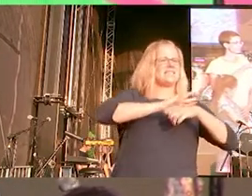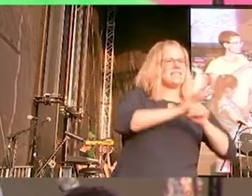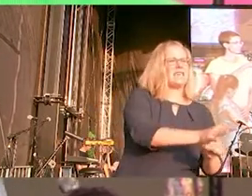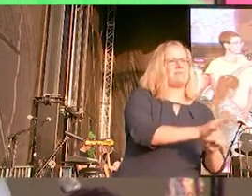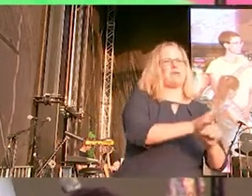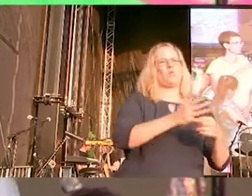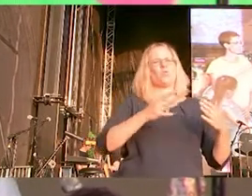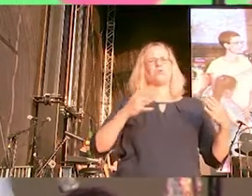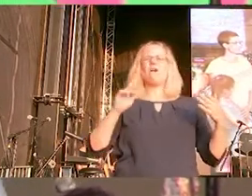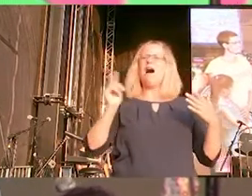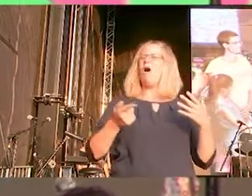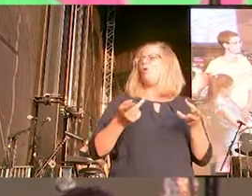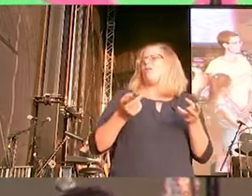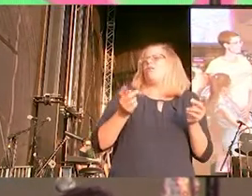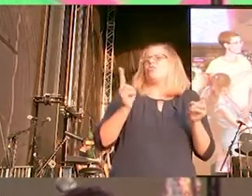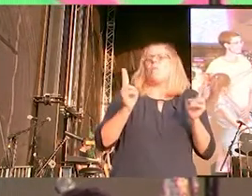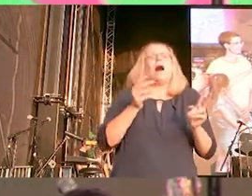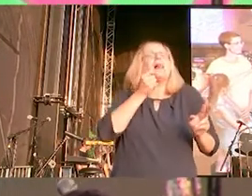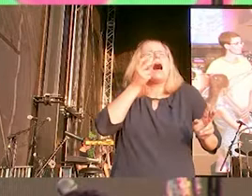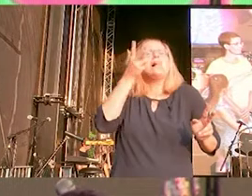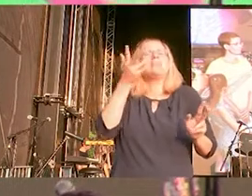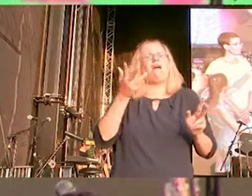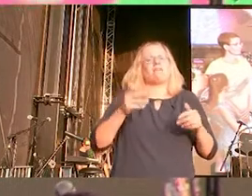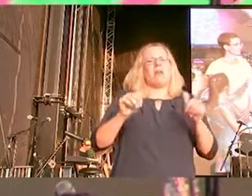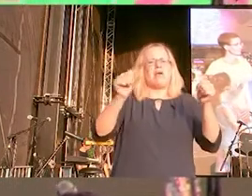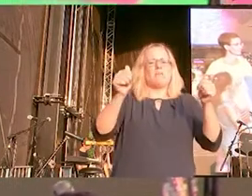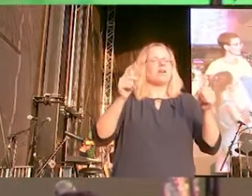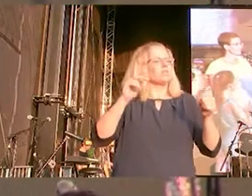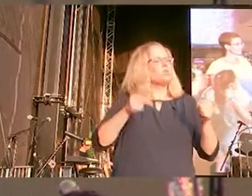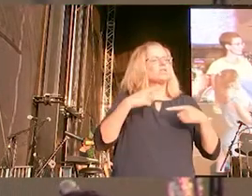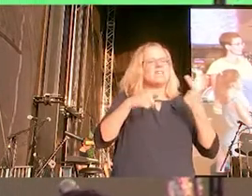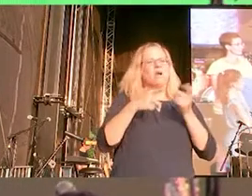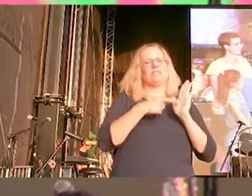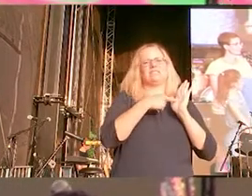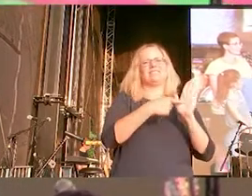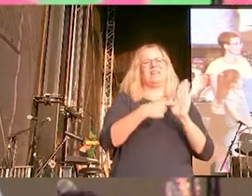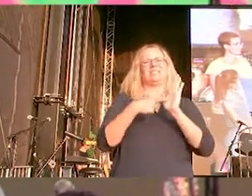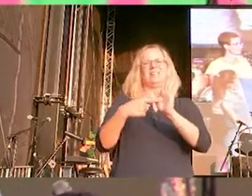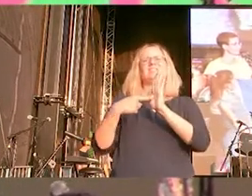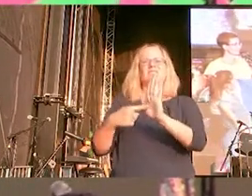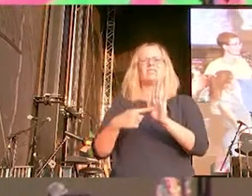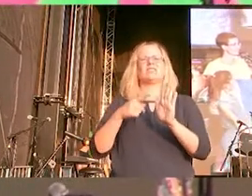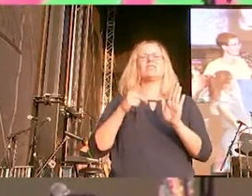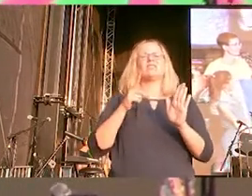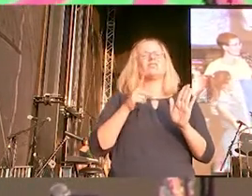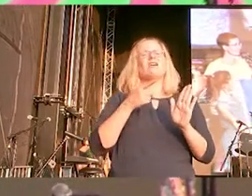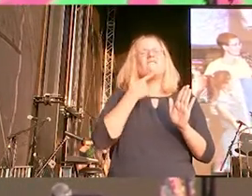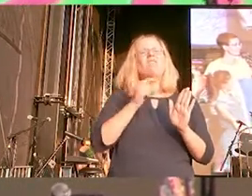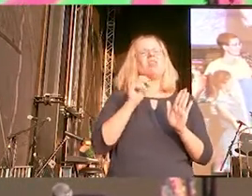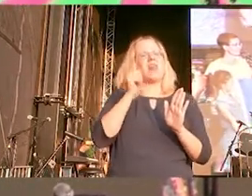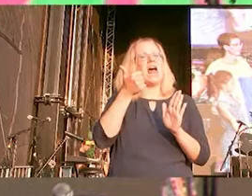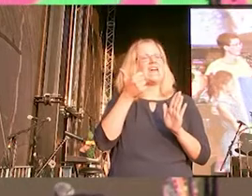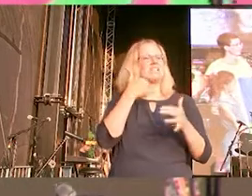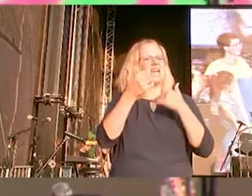im alltäglichen Leben zu zeigen. Ich brauche euch ein Ereignis zu sprechen, das